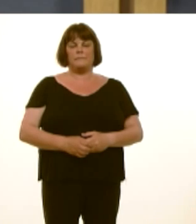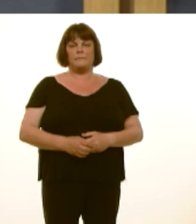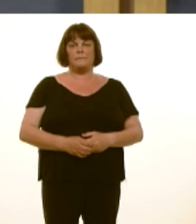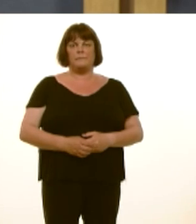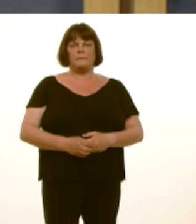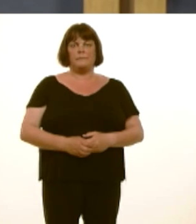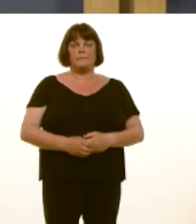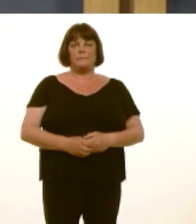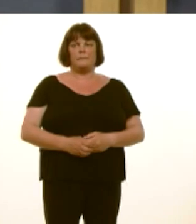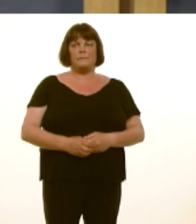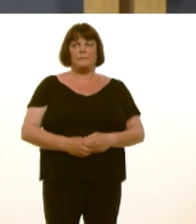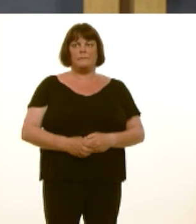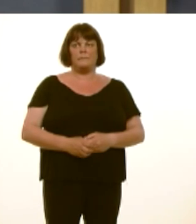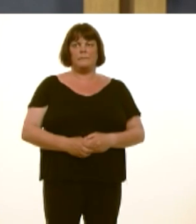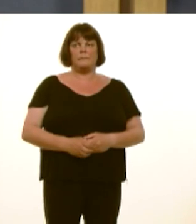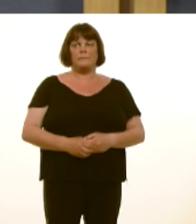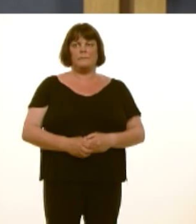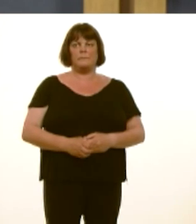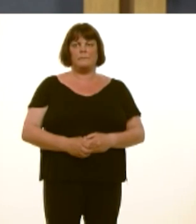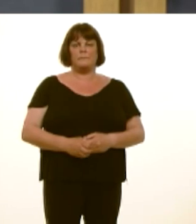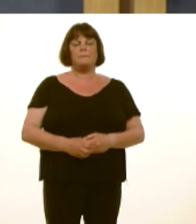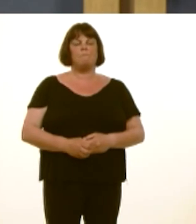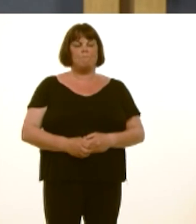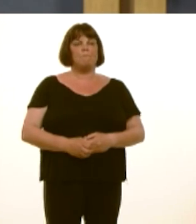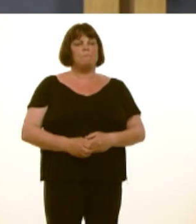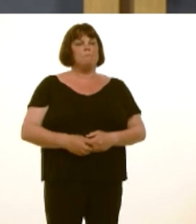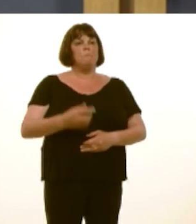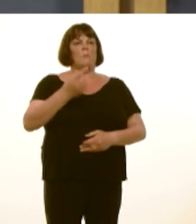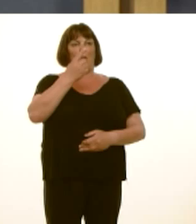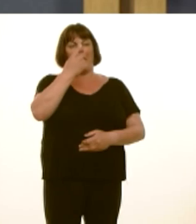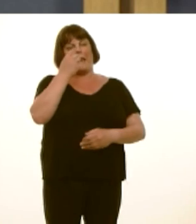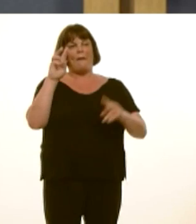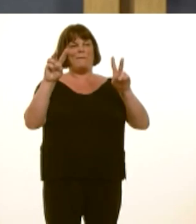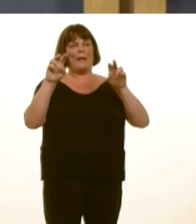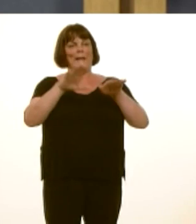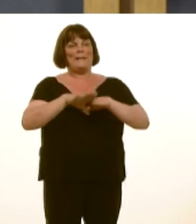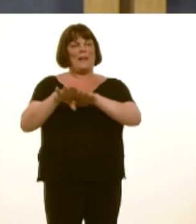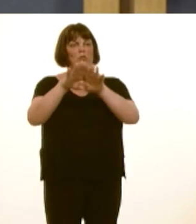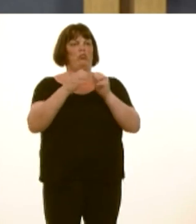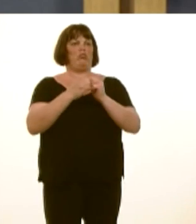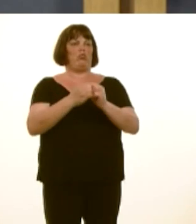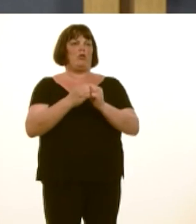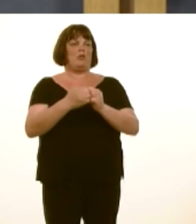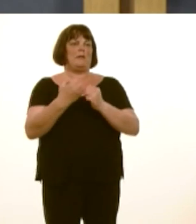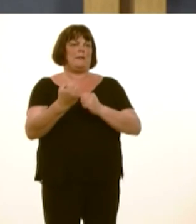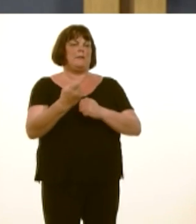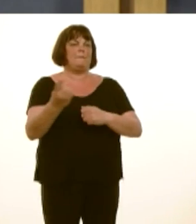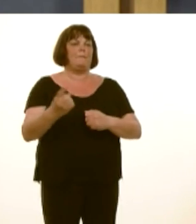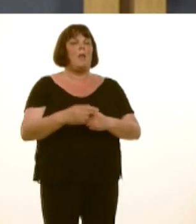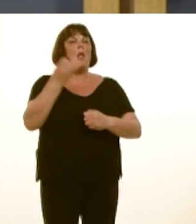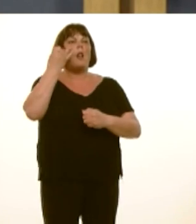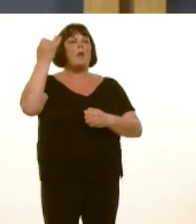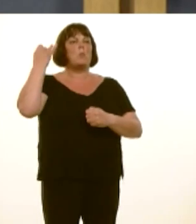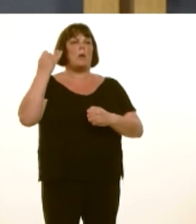drosglwyddo i fod yn drysor cenedlaethol. Yr wythnos diwethaf, fe wnaeth y Gweinidog Gwasanaethau Cyhoeddus gyhoeddi datganiad pwysig